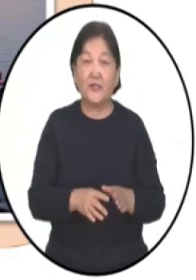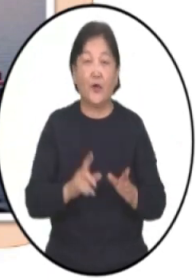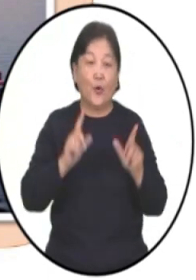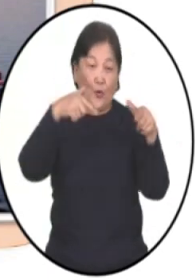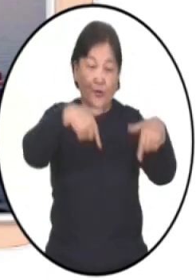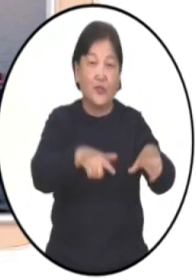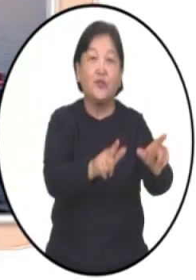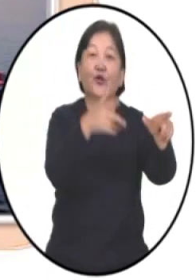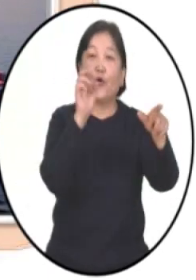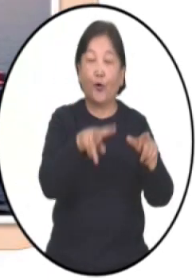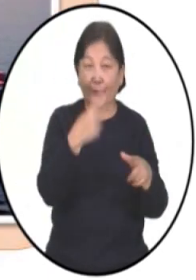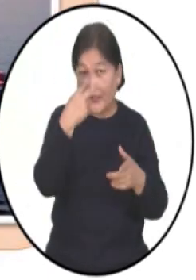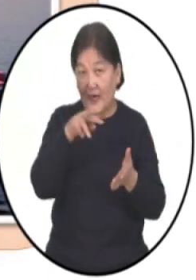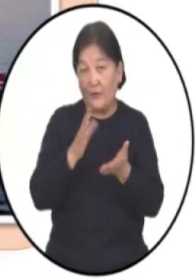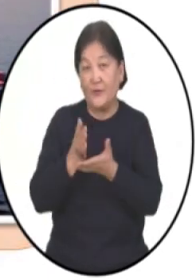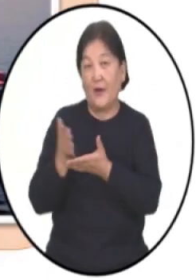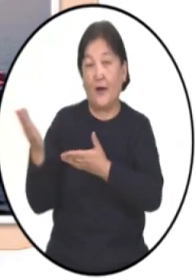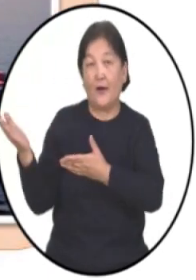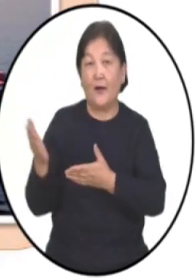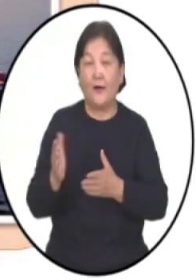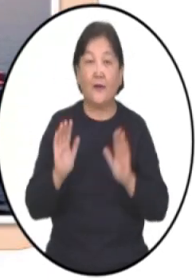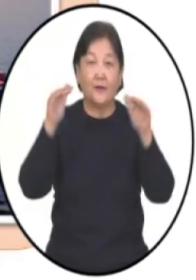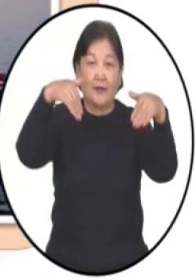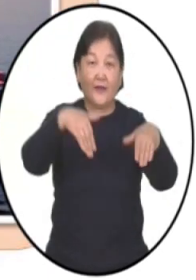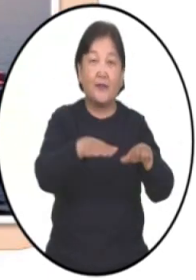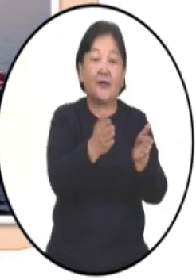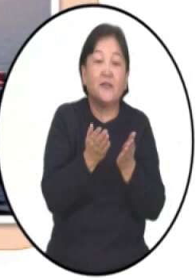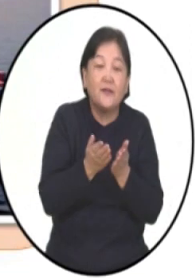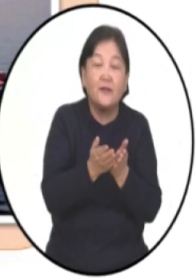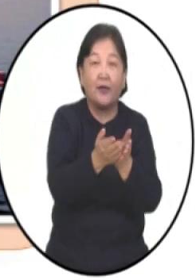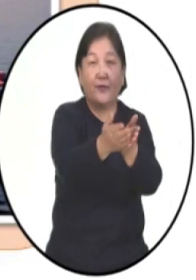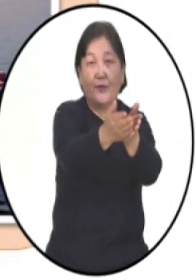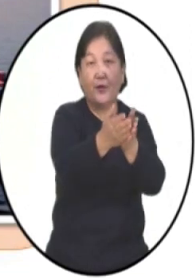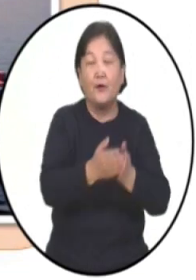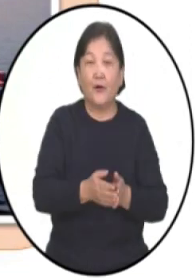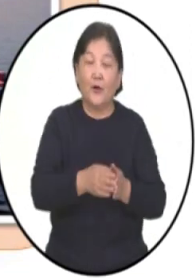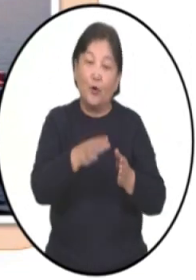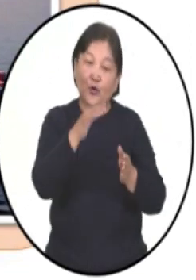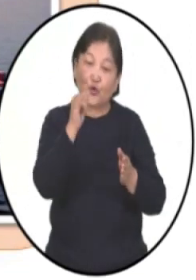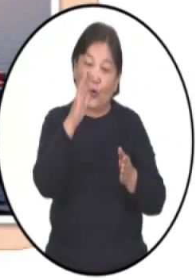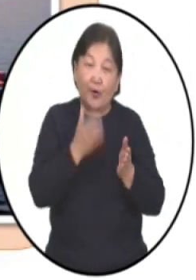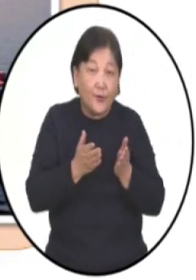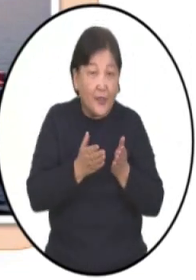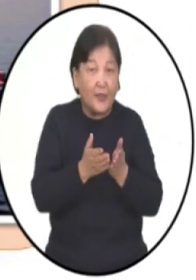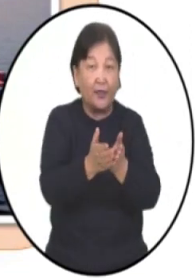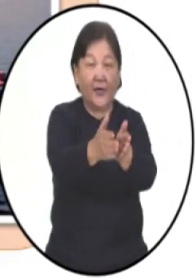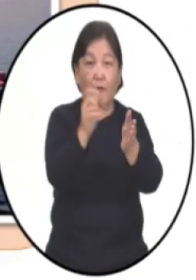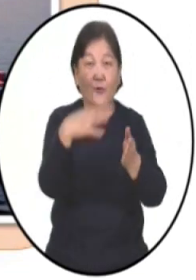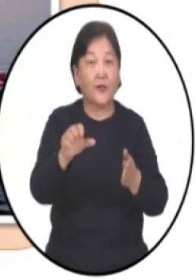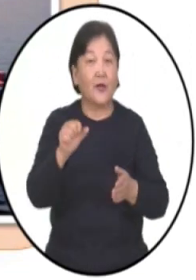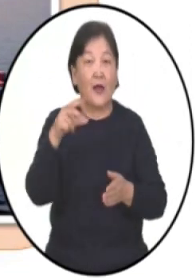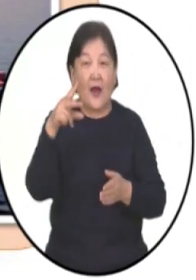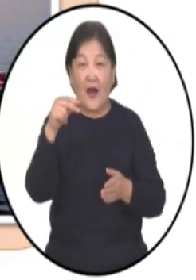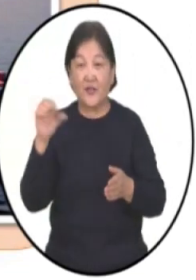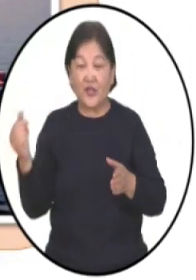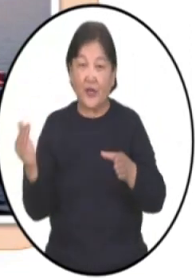байна. За далай зэгсийн тээвэр, сууг өргөн урсгалтай голуудад ачаа зорчих